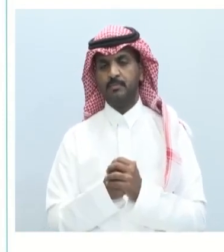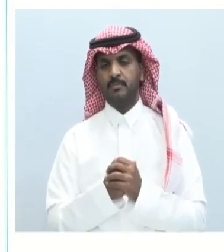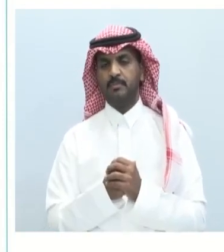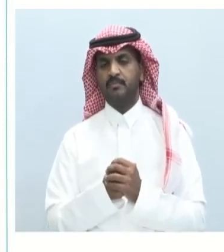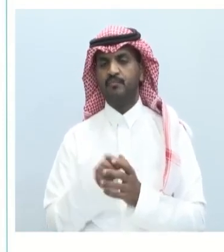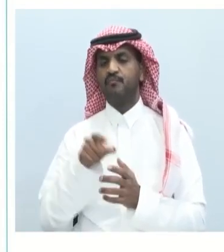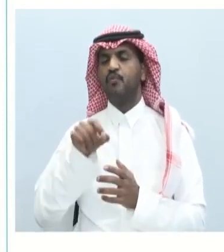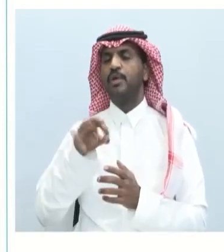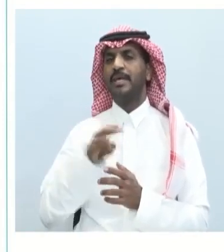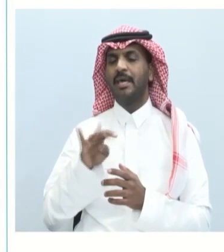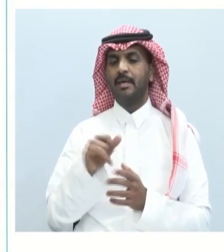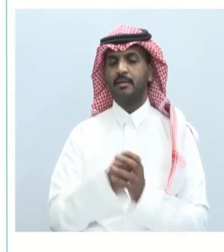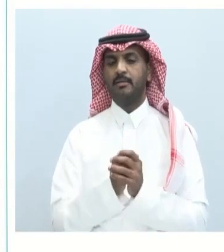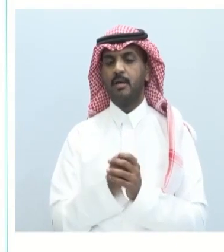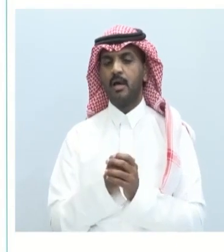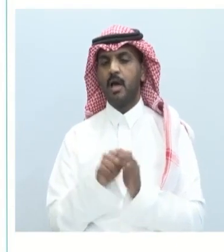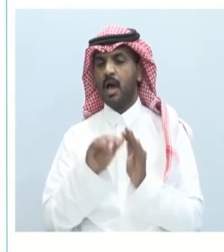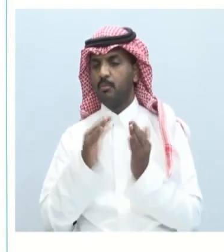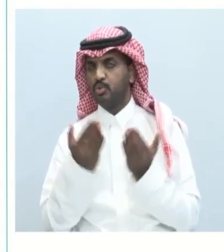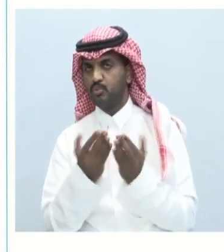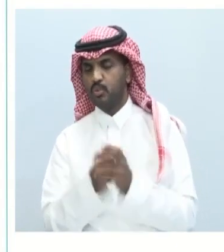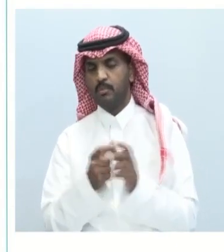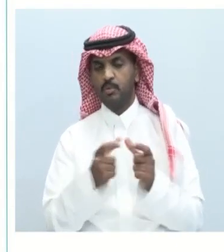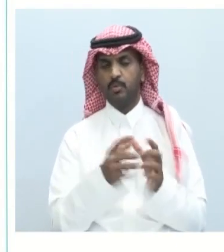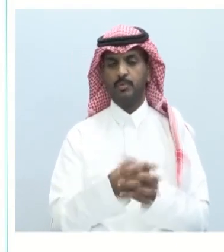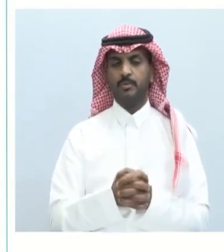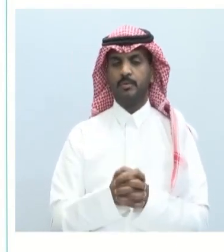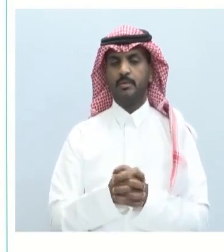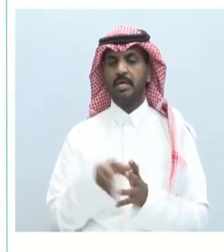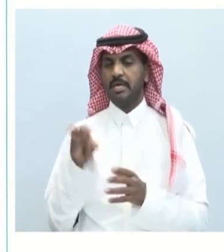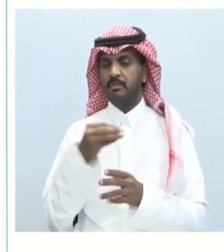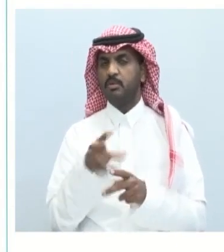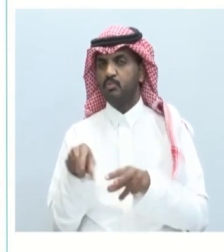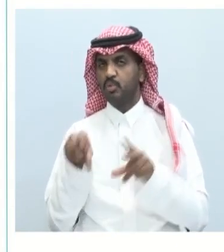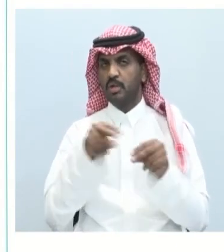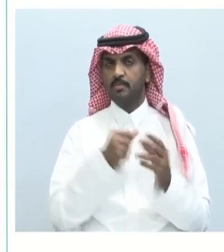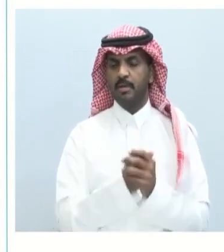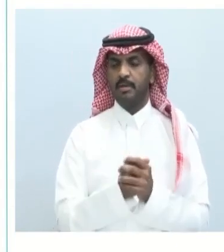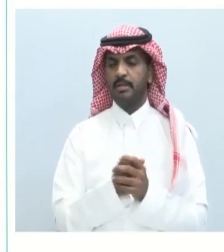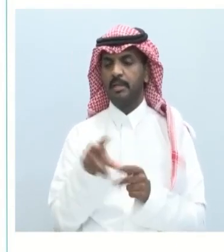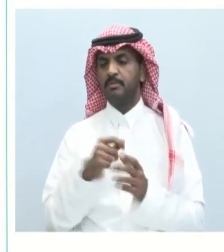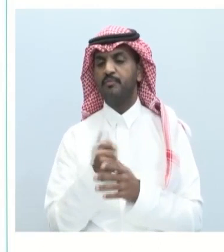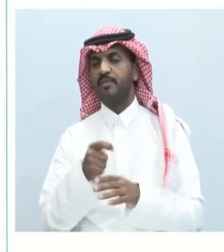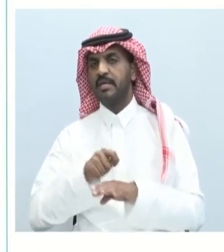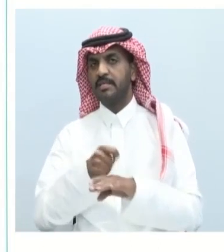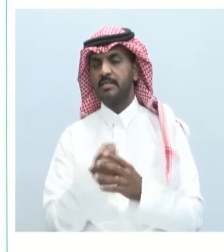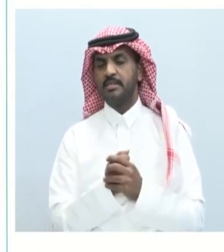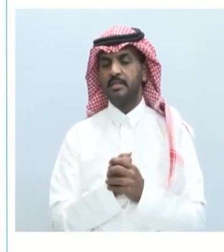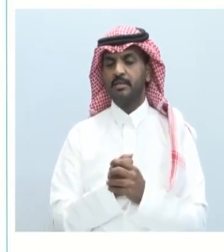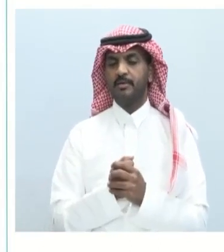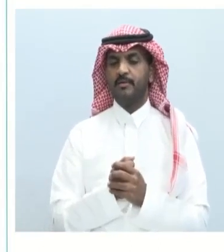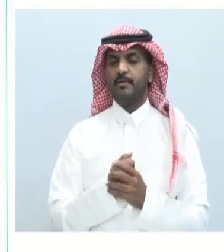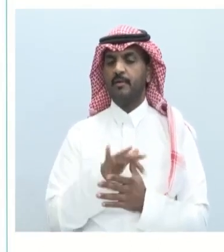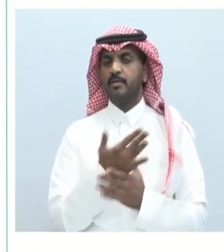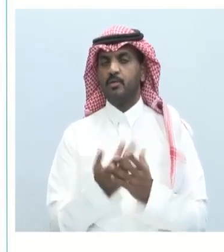هو حقل او مجموعه من الحقول تكون قيمته مطابقه لقيمه مفتاح اساسي في